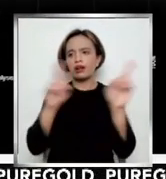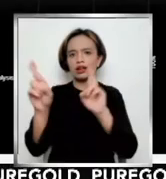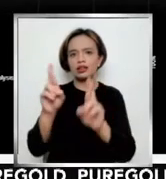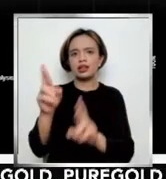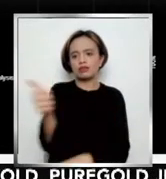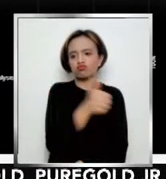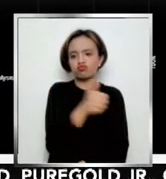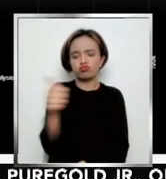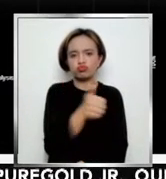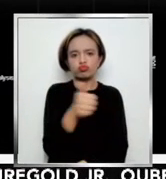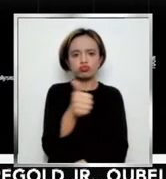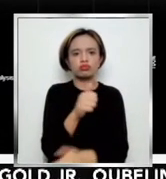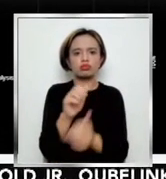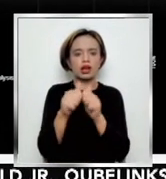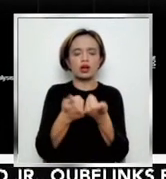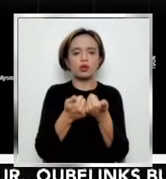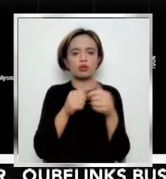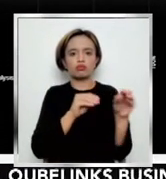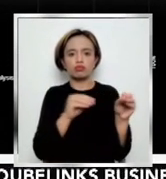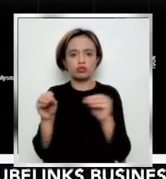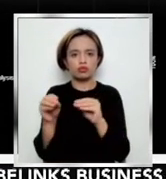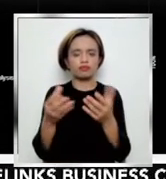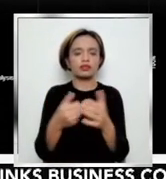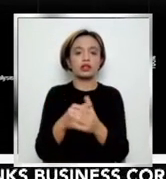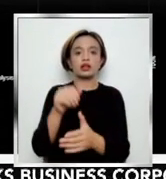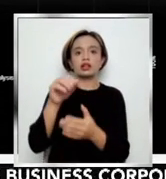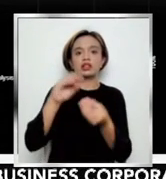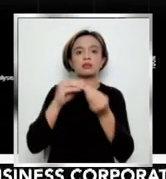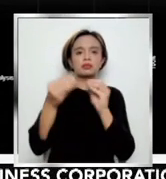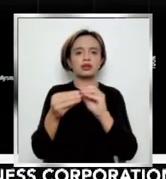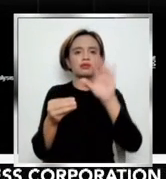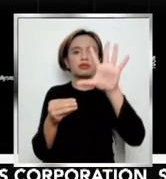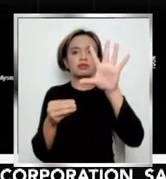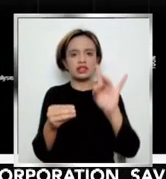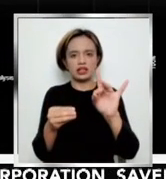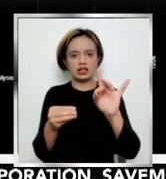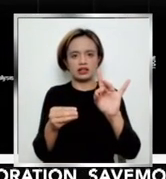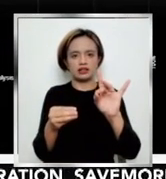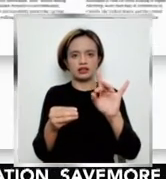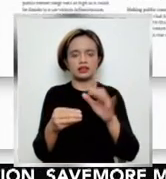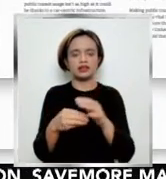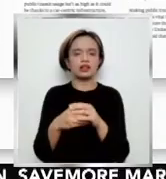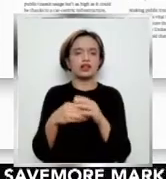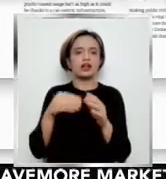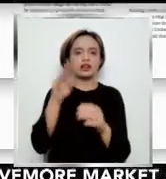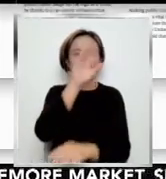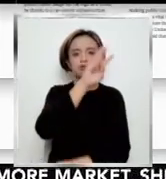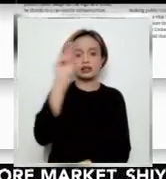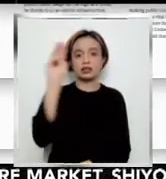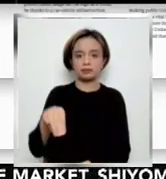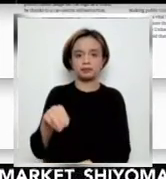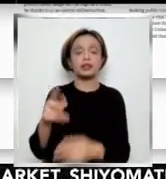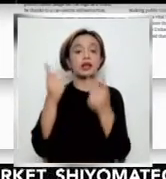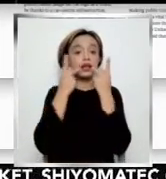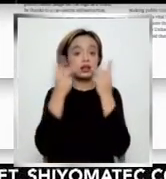syudad. Pang 58 ang Metro Manila na sinusundan ng Nairobi at Lagos sa Africa. Sa pampublikong